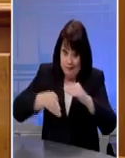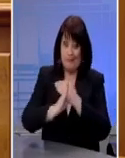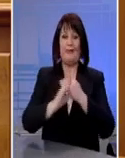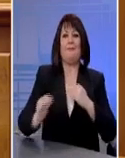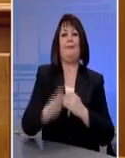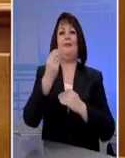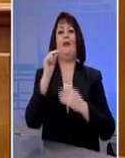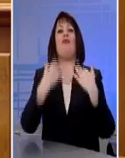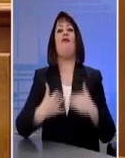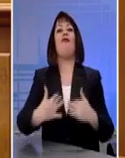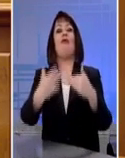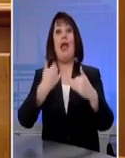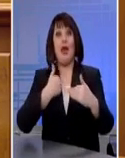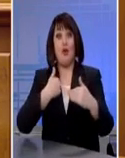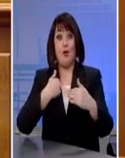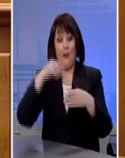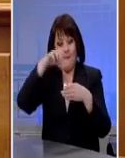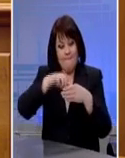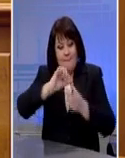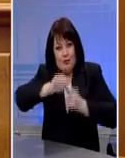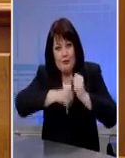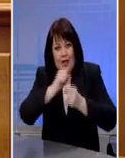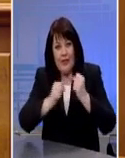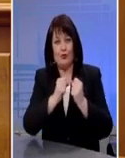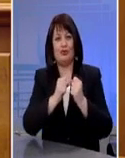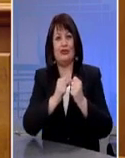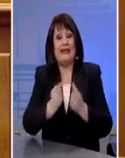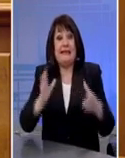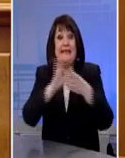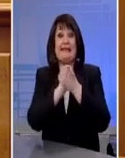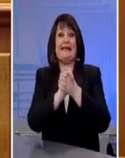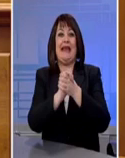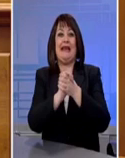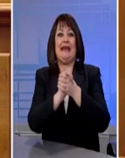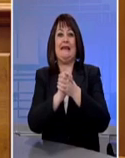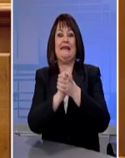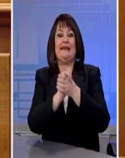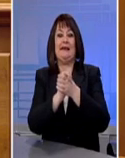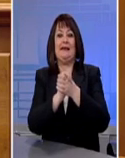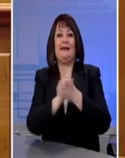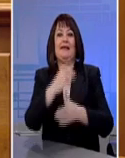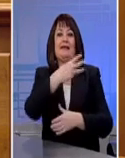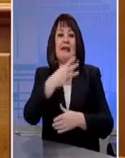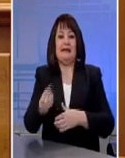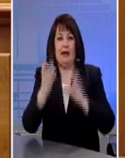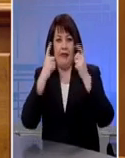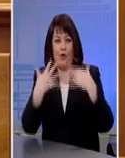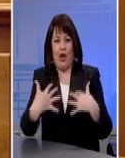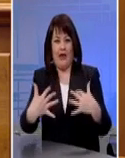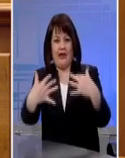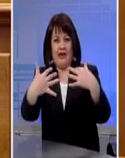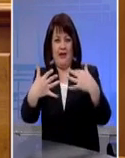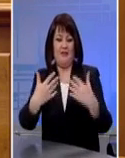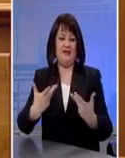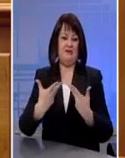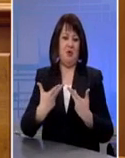να φέρει το σπόρο της συνένεσης υπό τις ειρωνίες των δύο μεγαλύτερων πτερήγων του Κοινοβουλίου. Δεν ξέρω